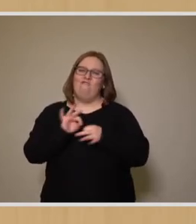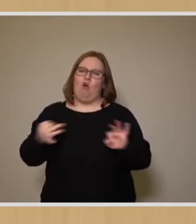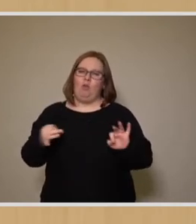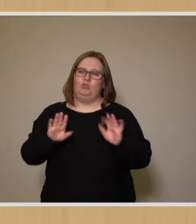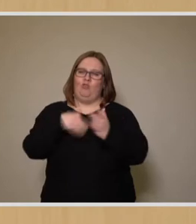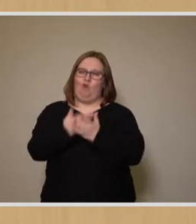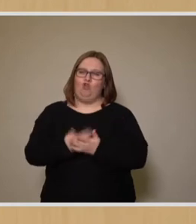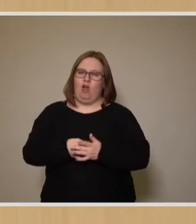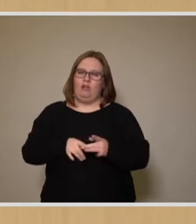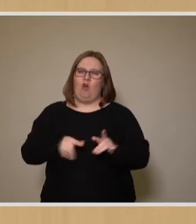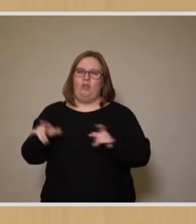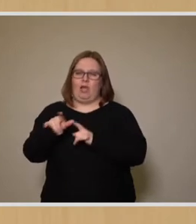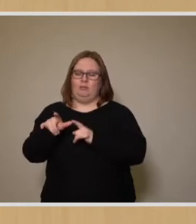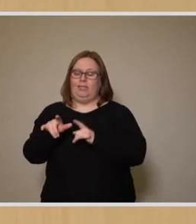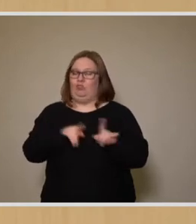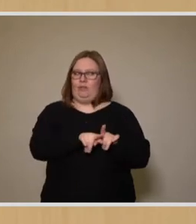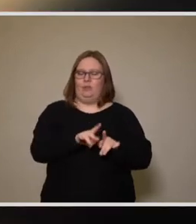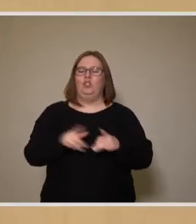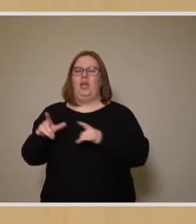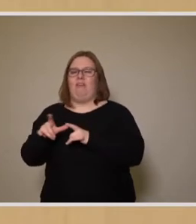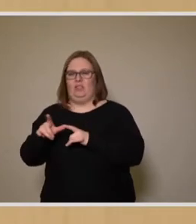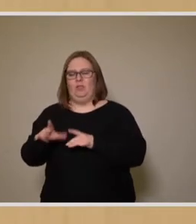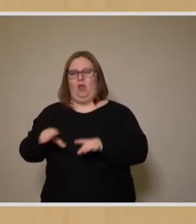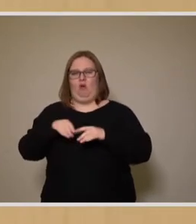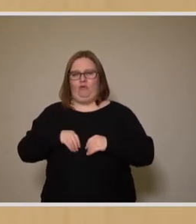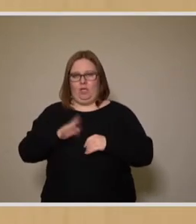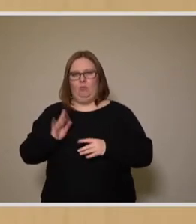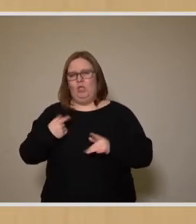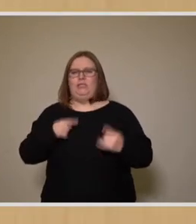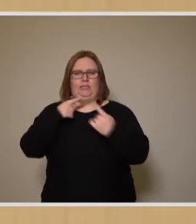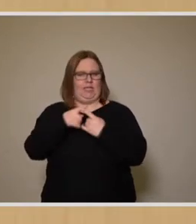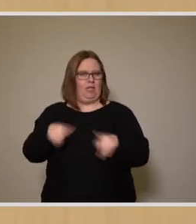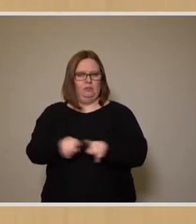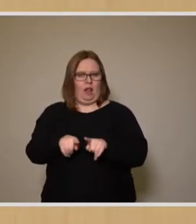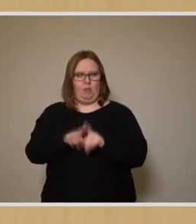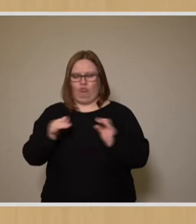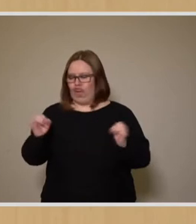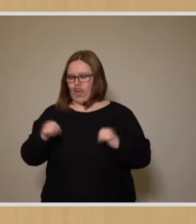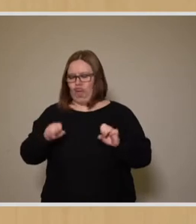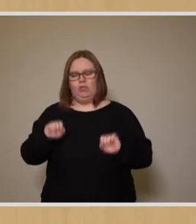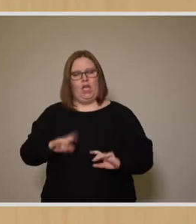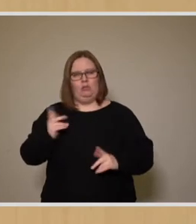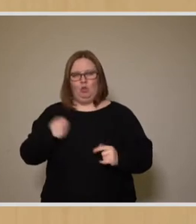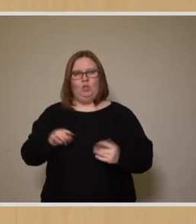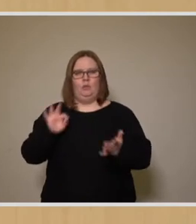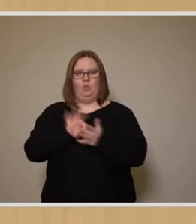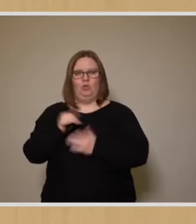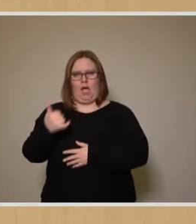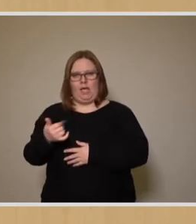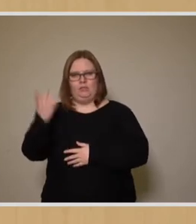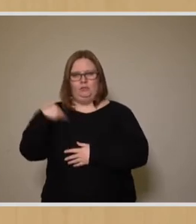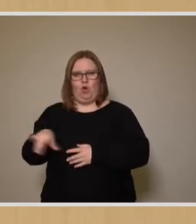der SPD aufnehmen. Das Ziel ist da das gleiche, da können wir uns so einigen, dass wir einfach da Punkt 1